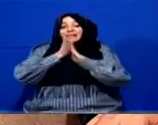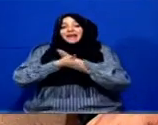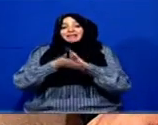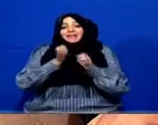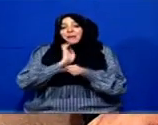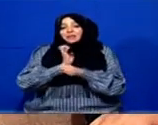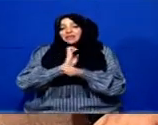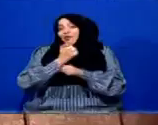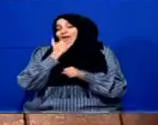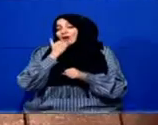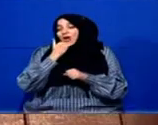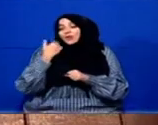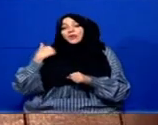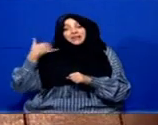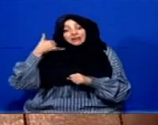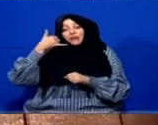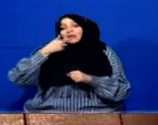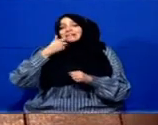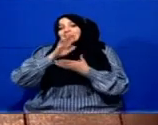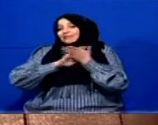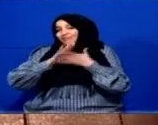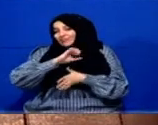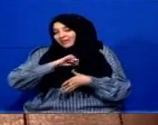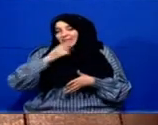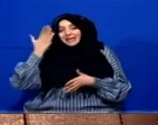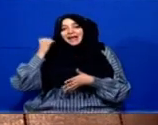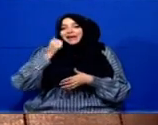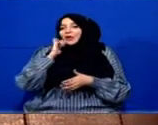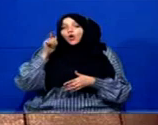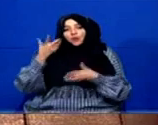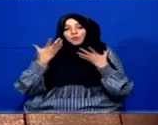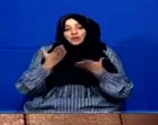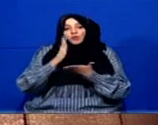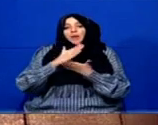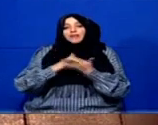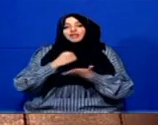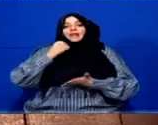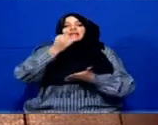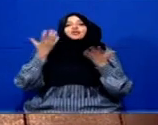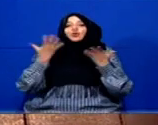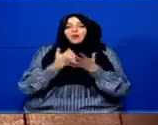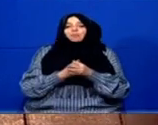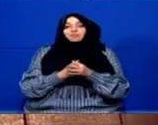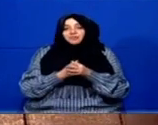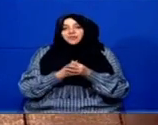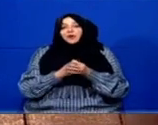اخي الفاضل الشيخ عبد القادر نعم كما قلت الزوج هنا